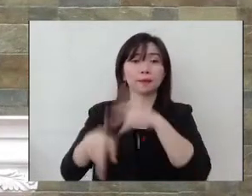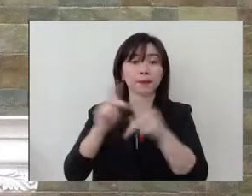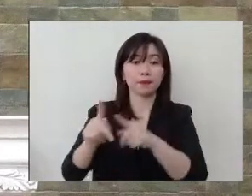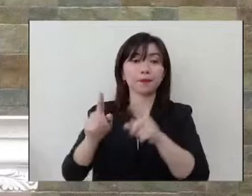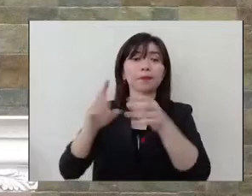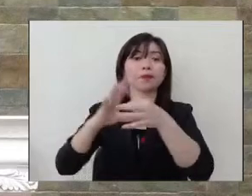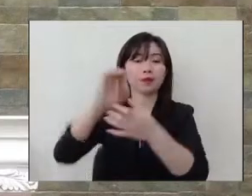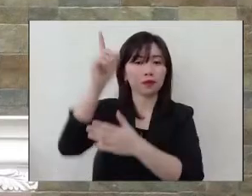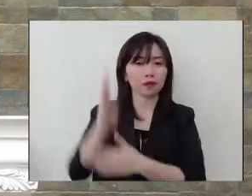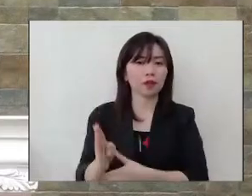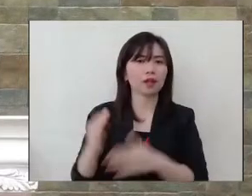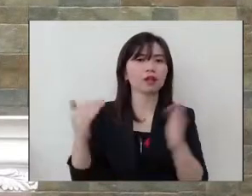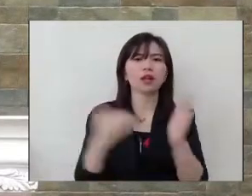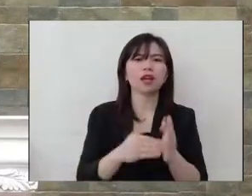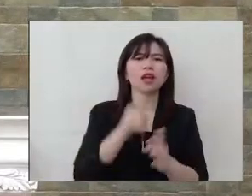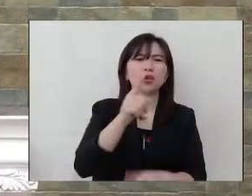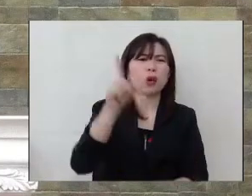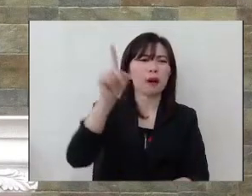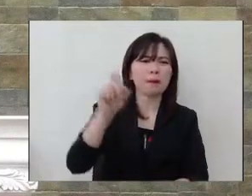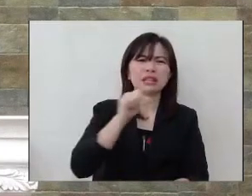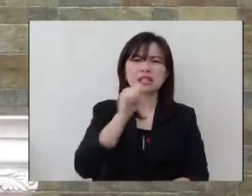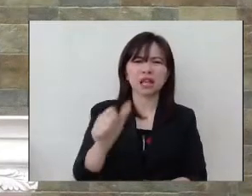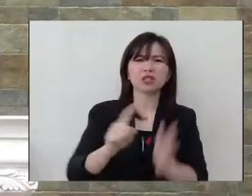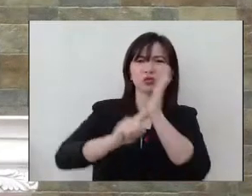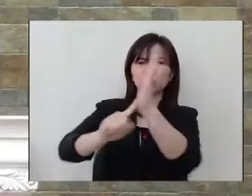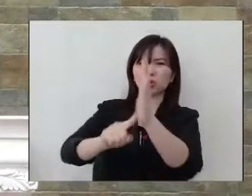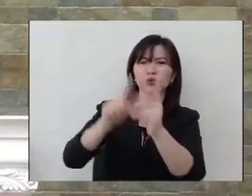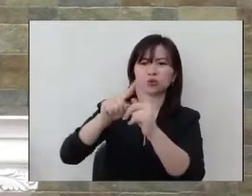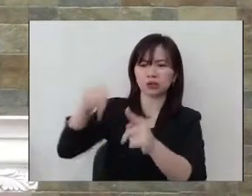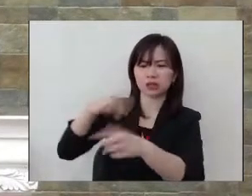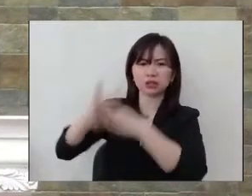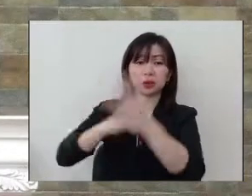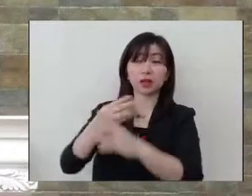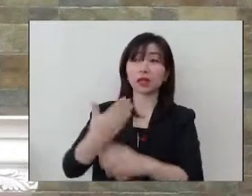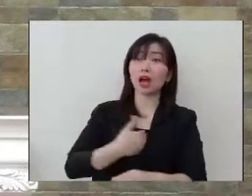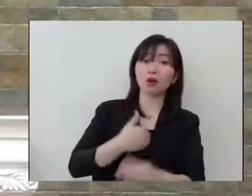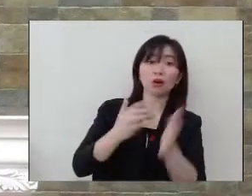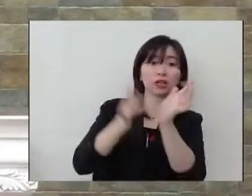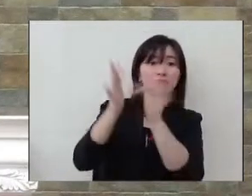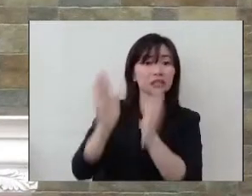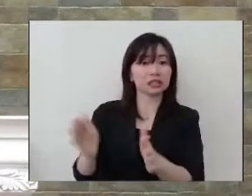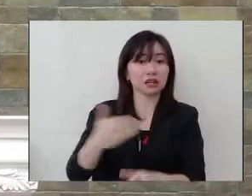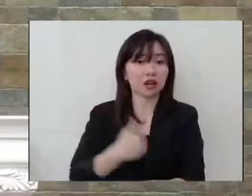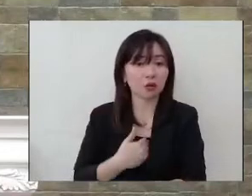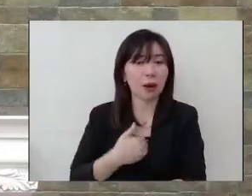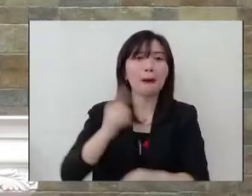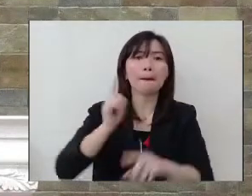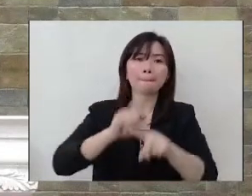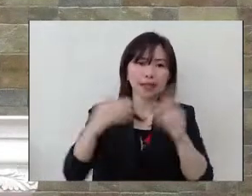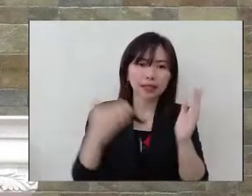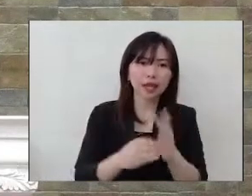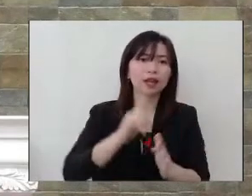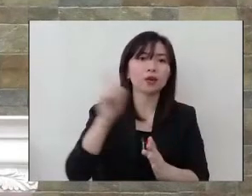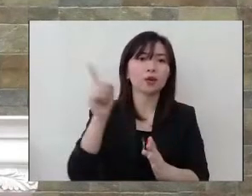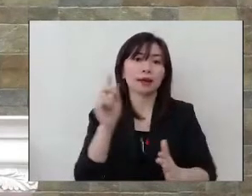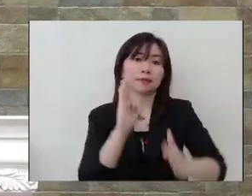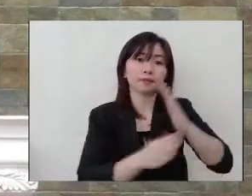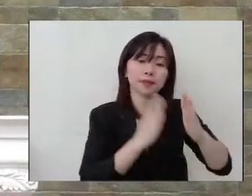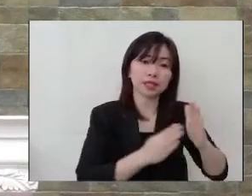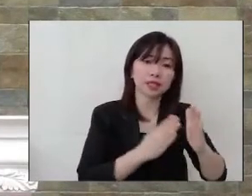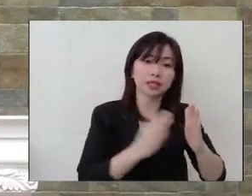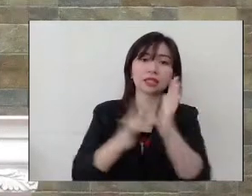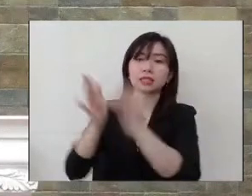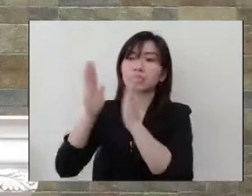lang magpakilala na basta ikaw ay Kristiyanong kabataan. Ang batayan ng isang Kristiyanong kabataan ay